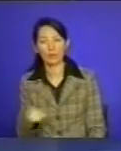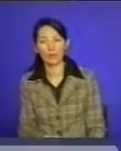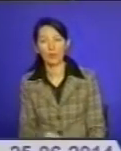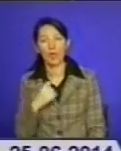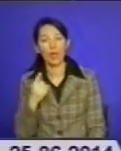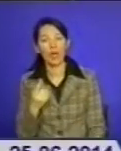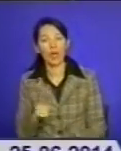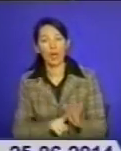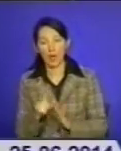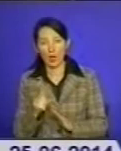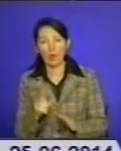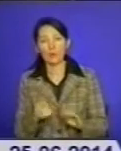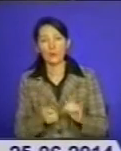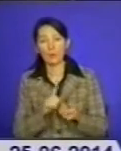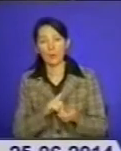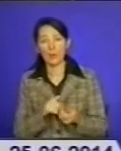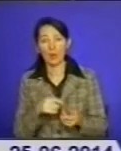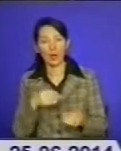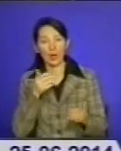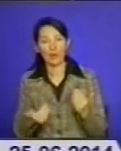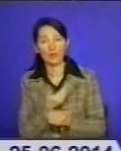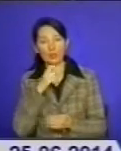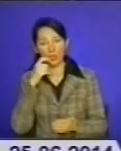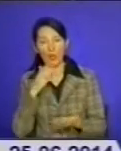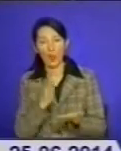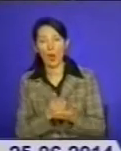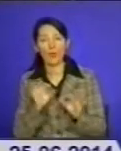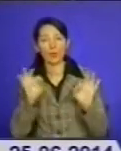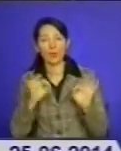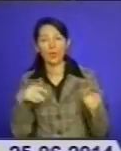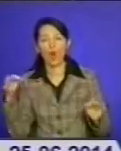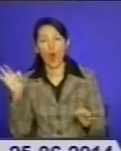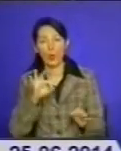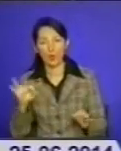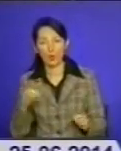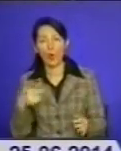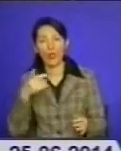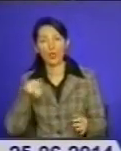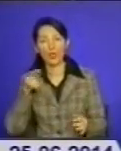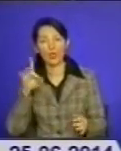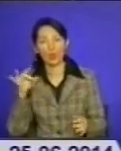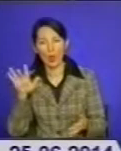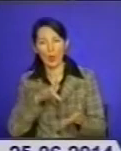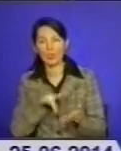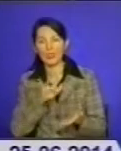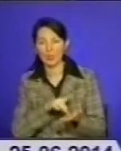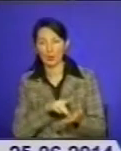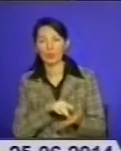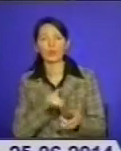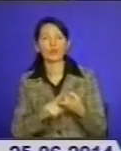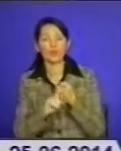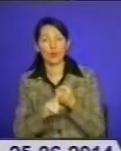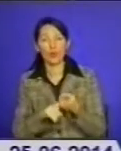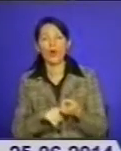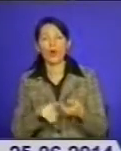Перш ніж перейти до вістей з України, маємо інформацію обласного гідрометцентру. У зв'язку з виходом активного циклону з південного заходу